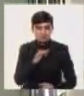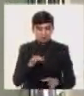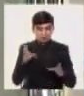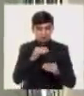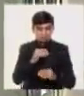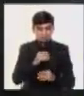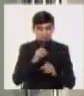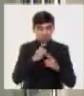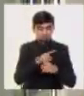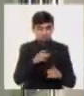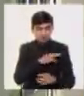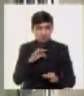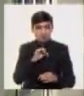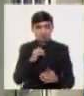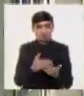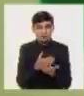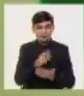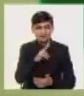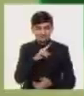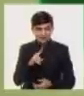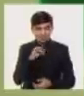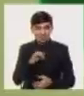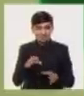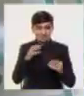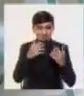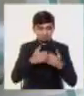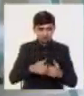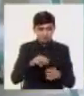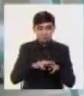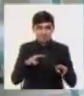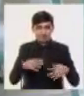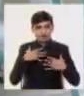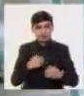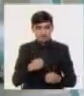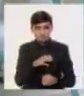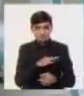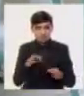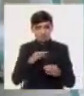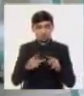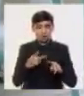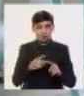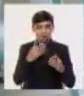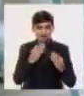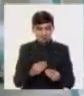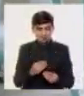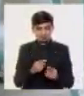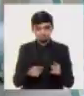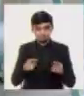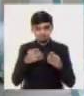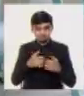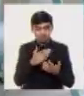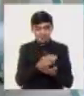портал Информбюро КЗ, противоречивые статистические данные Министерство здравоохранения предоставляет второй день подряд.